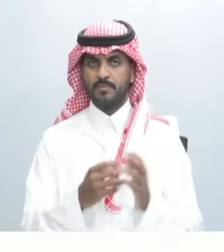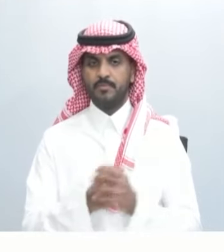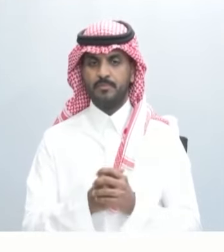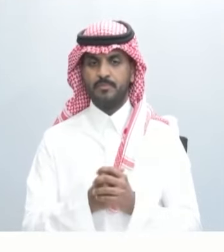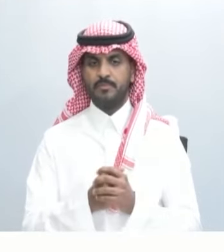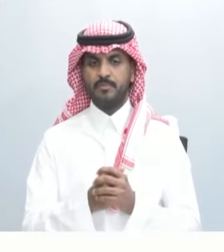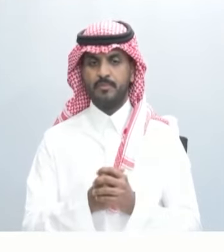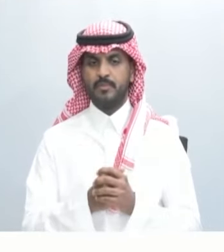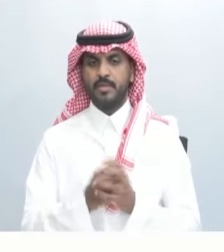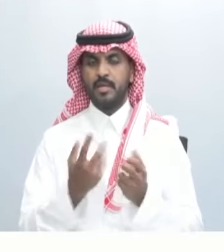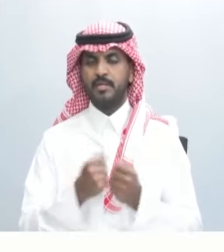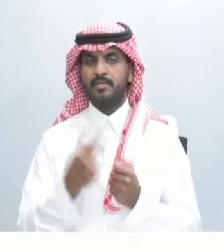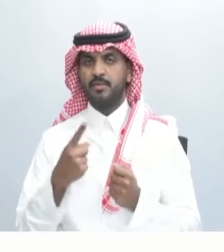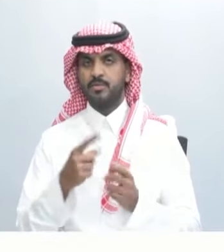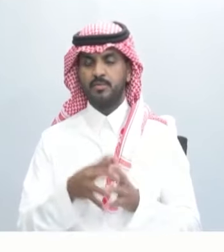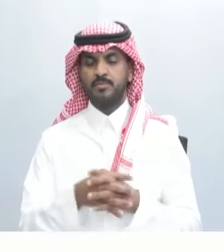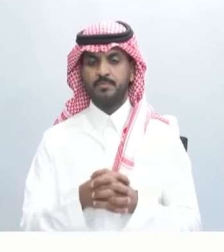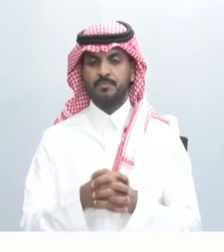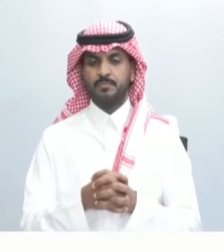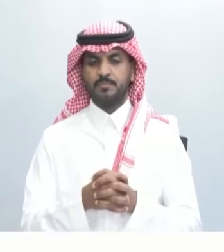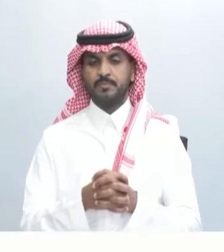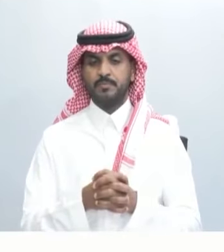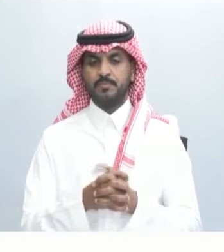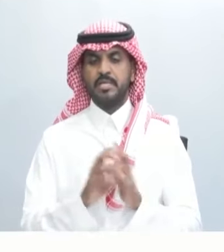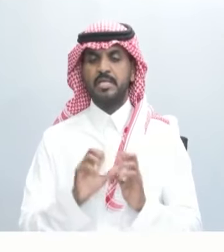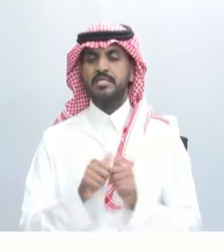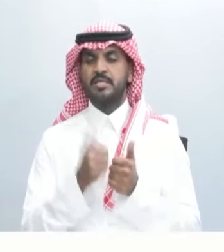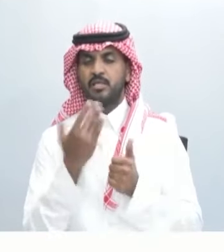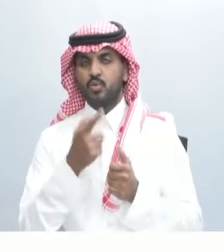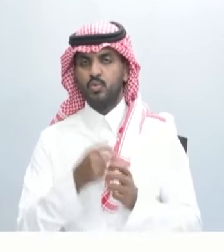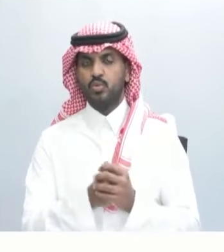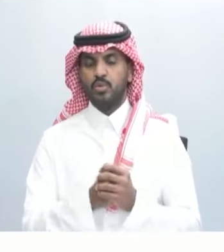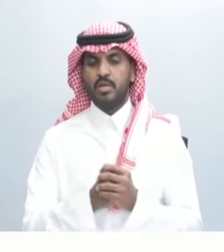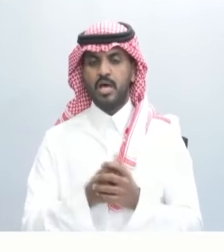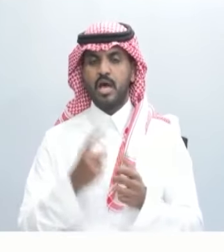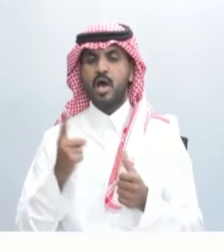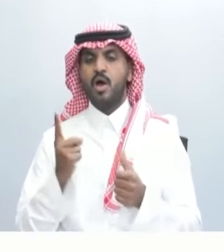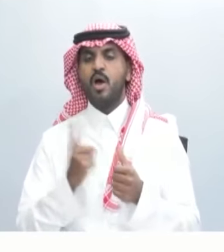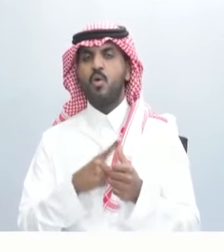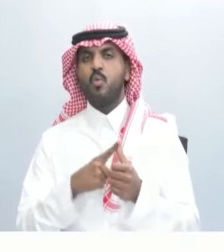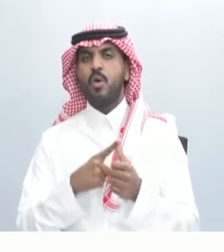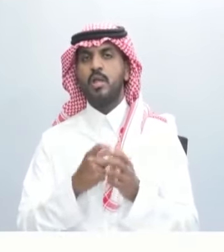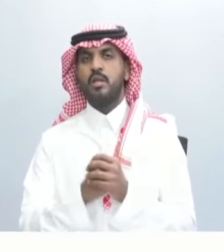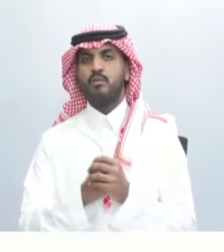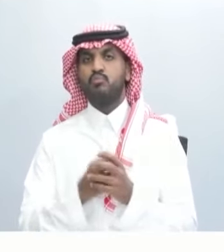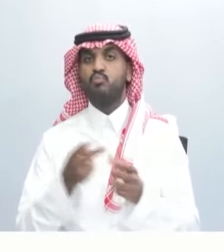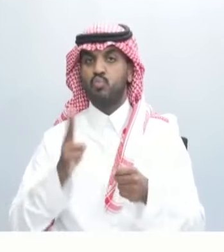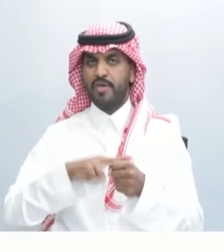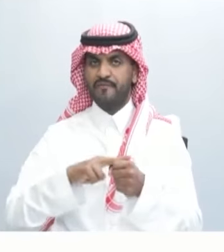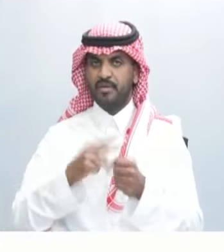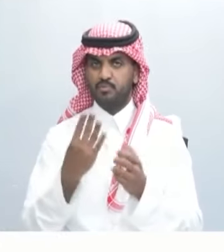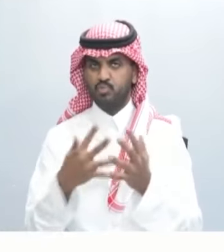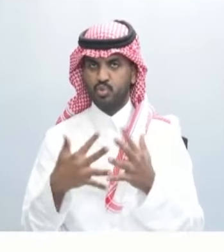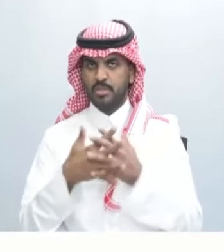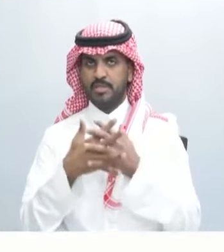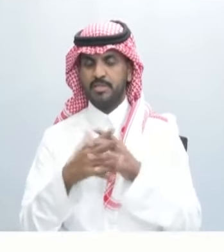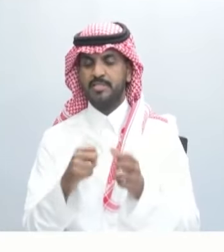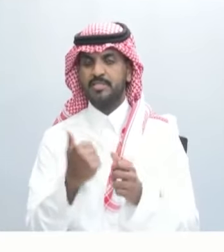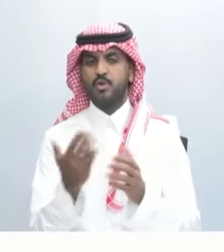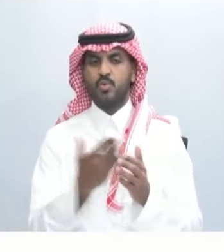العدد 12 اذا نستطيع ان نقول ان اول مضاعفين مشتركين هما السته